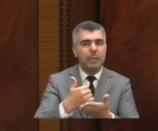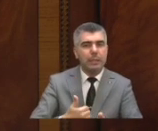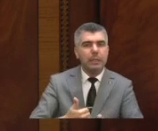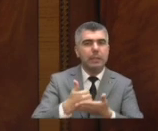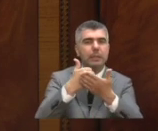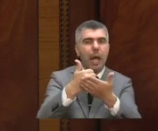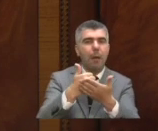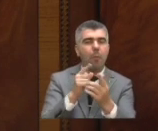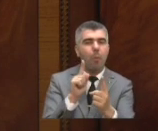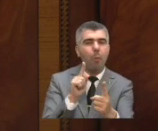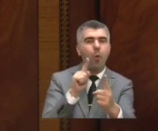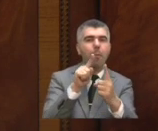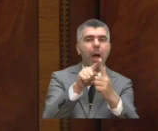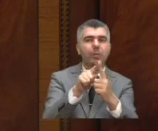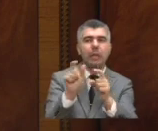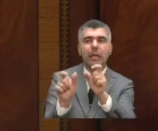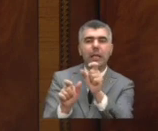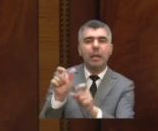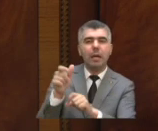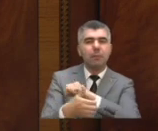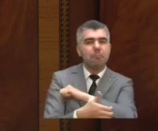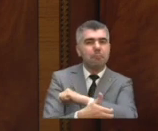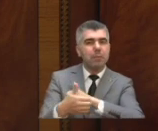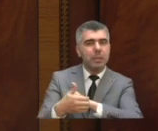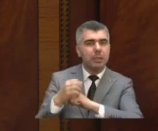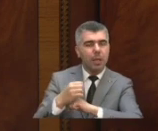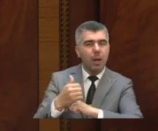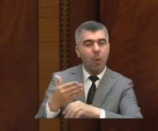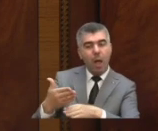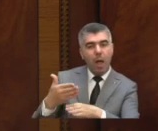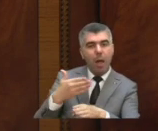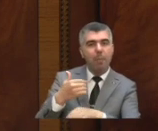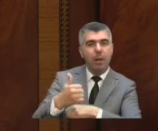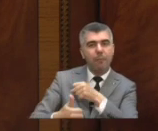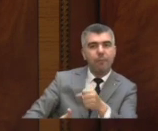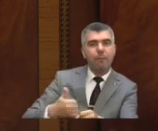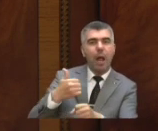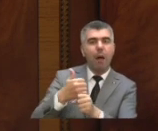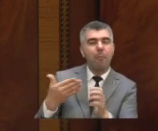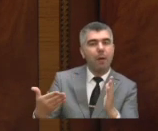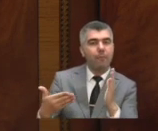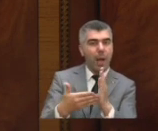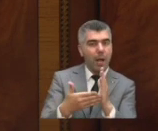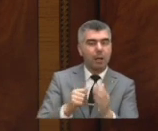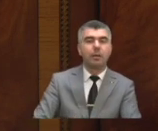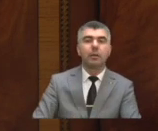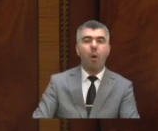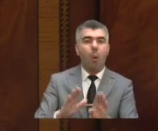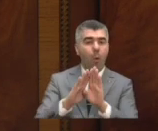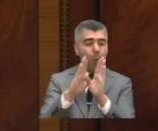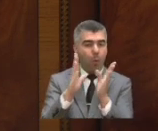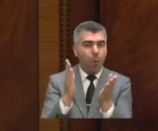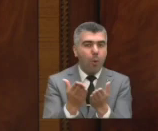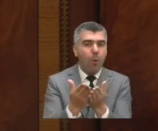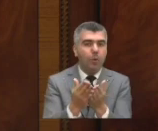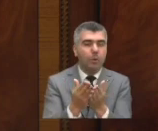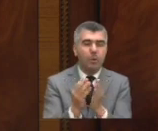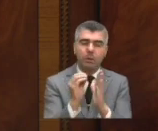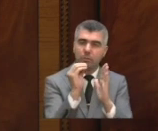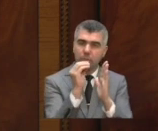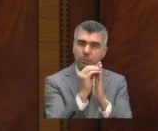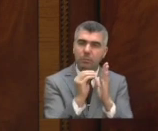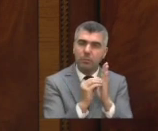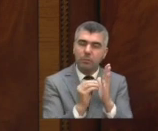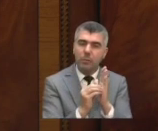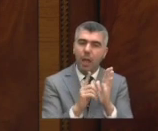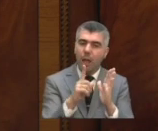المباشر قبل نهايه هذه السنه وذلك وفق تصور شامل وفي اطار مبادئ